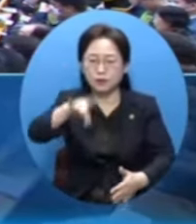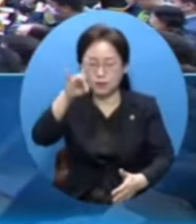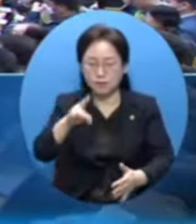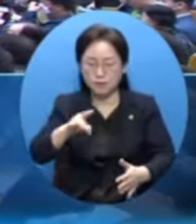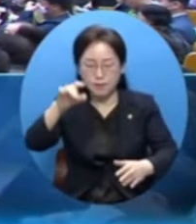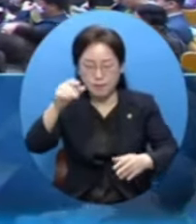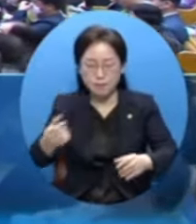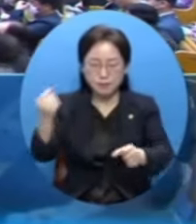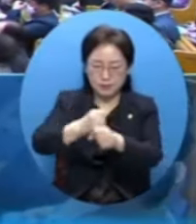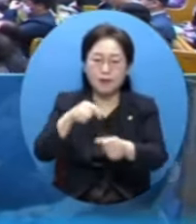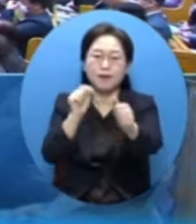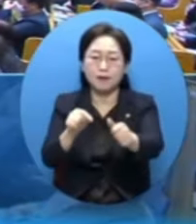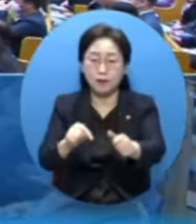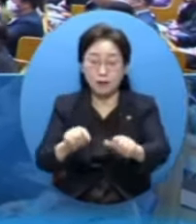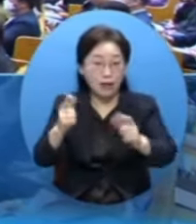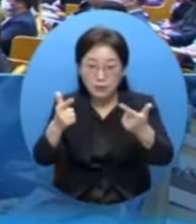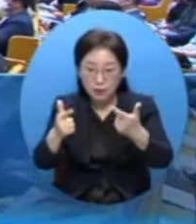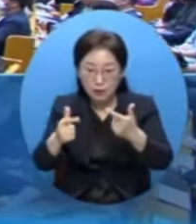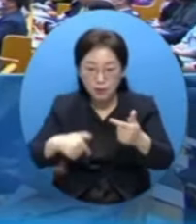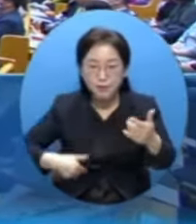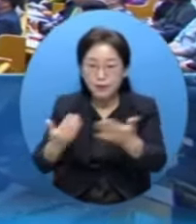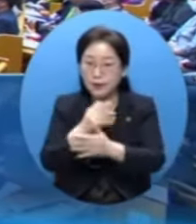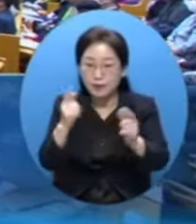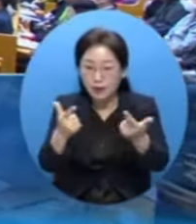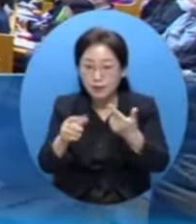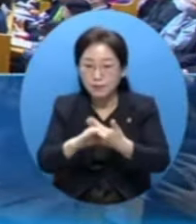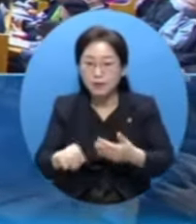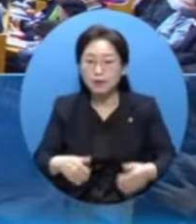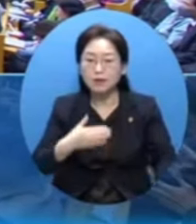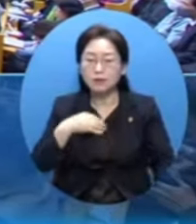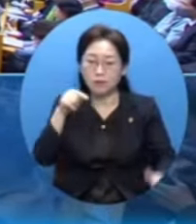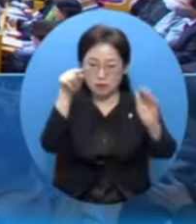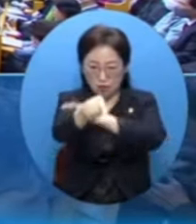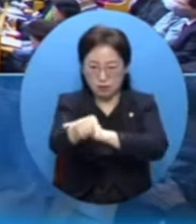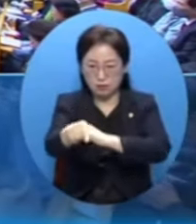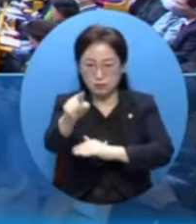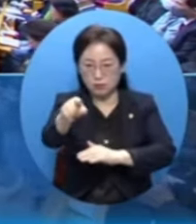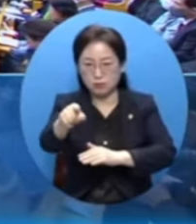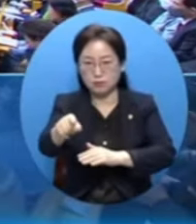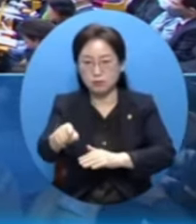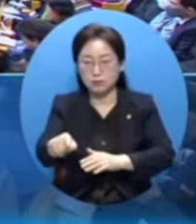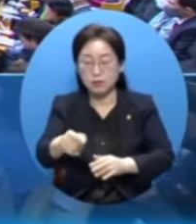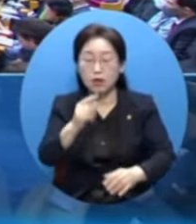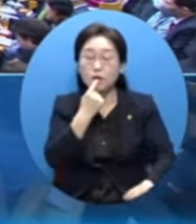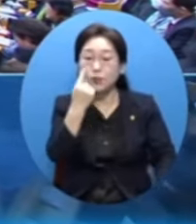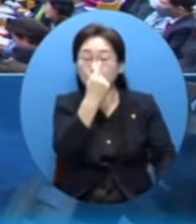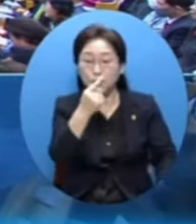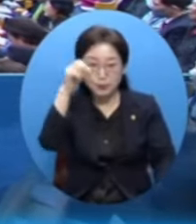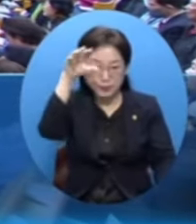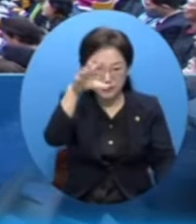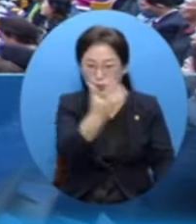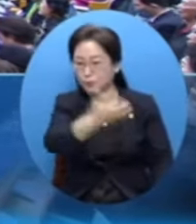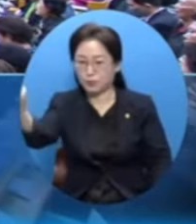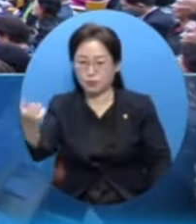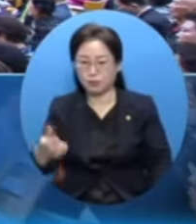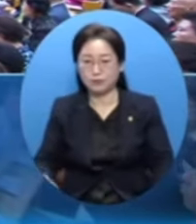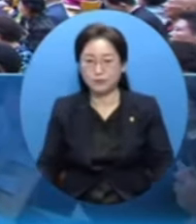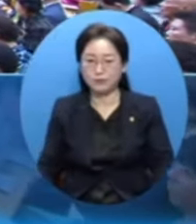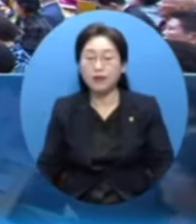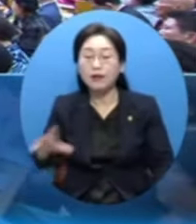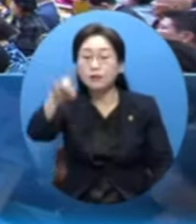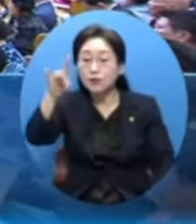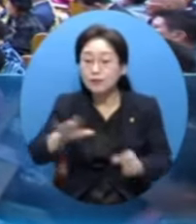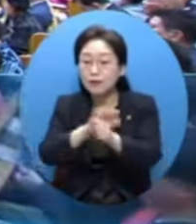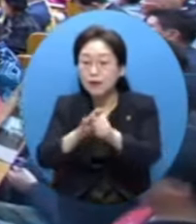만일 그리하지 아니하고 회개하지 아니하면 내가 내게 가서 내 촛대를 그 자리에서 옮기리라. 첫사랑을